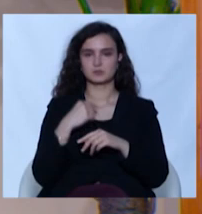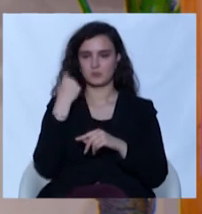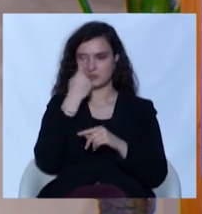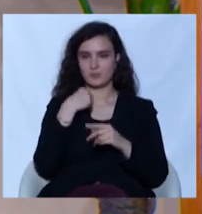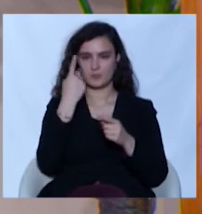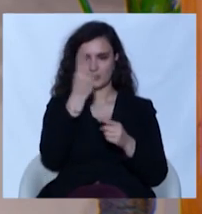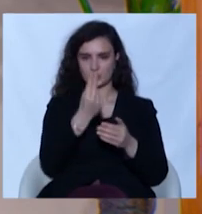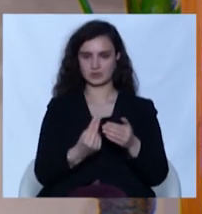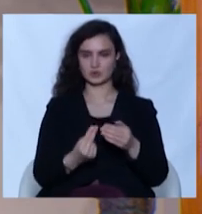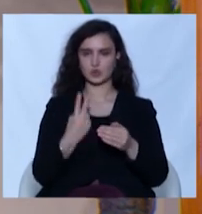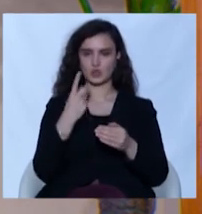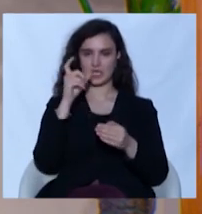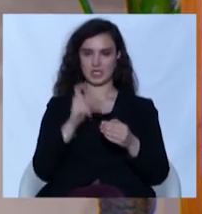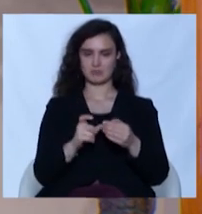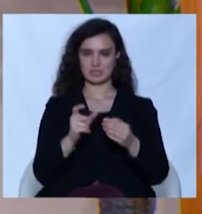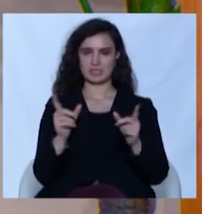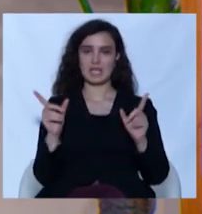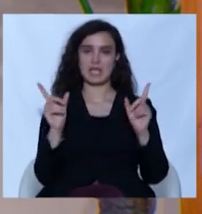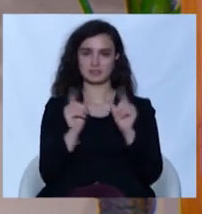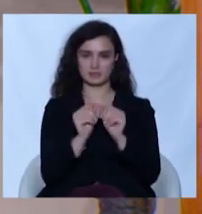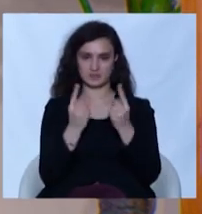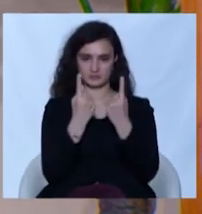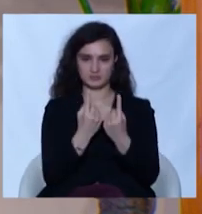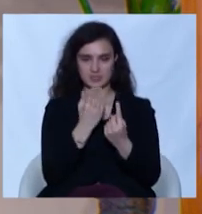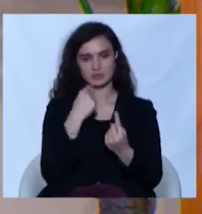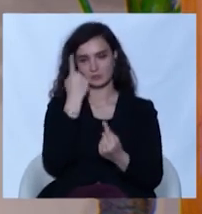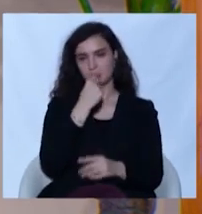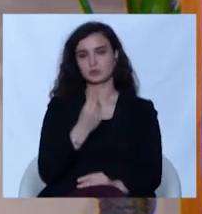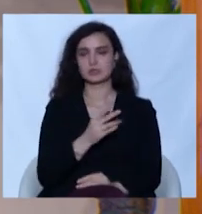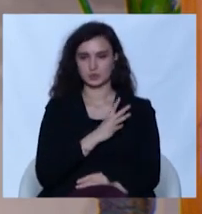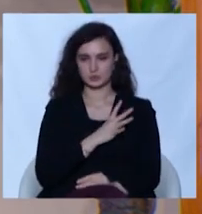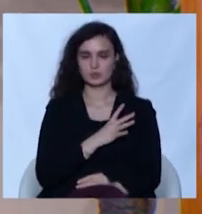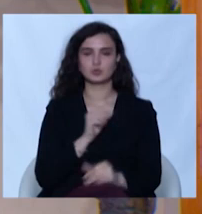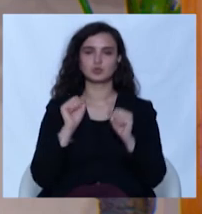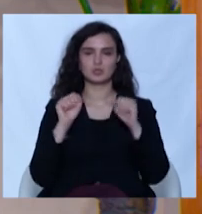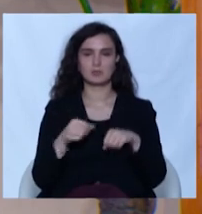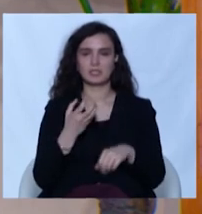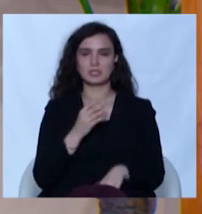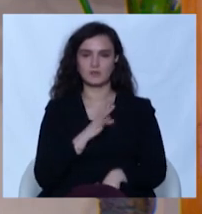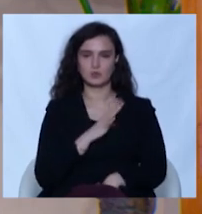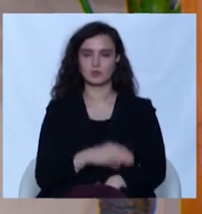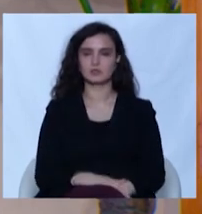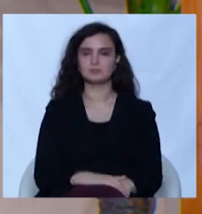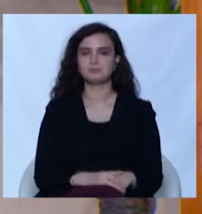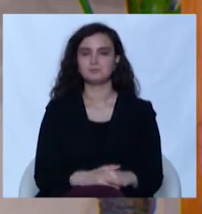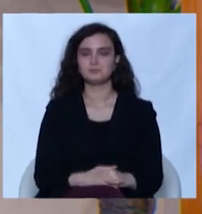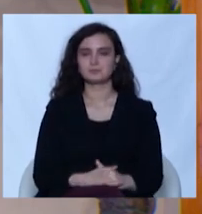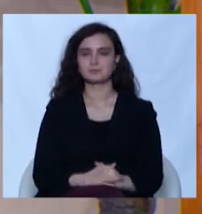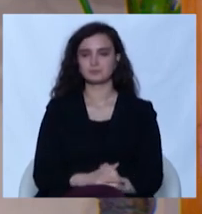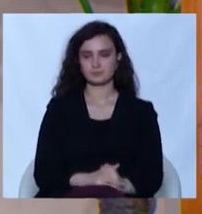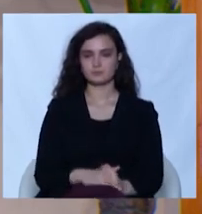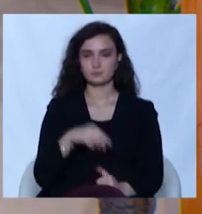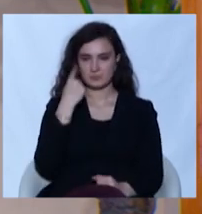პორტრეტი ორი ადამიანი ერთად იყოს და მათი პორტრეტი იყოს. კიდევ შეიძლება იყოს